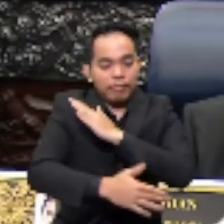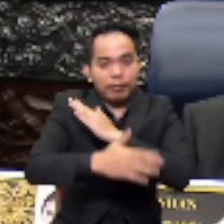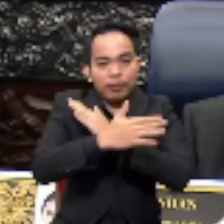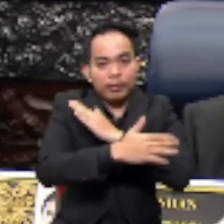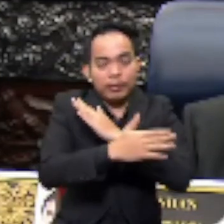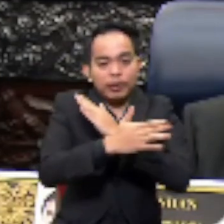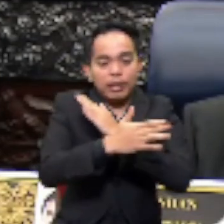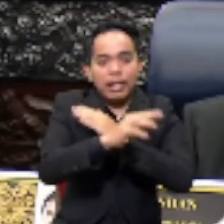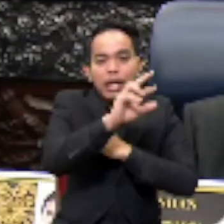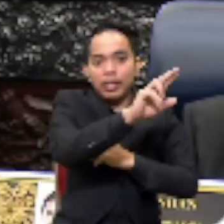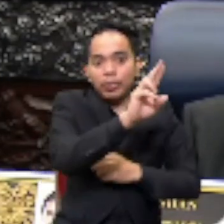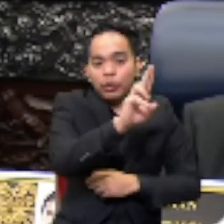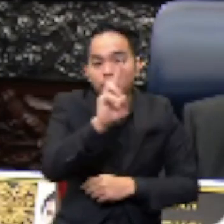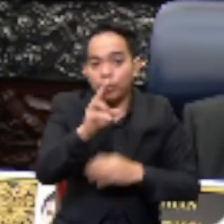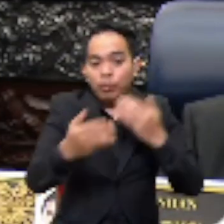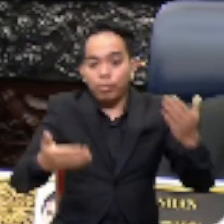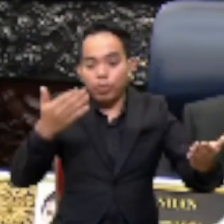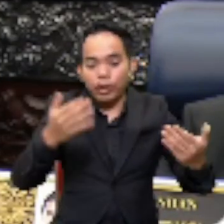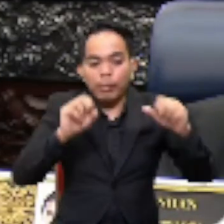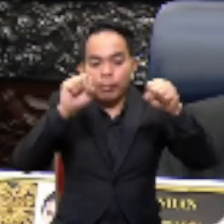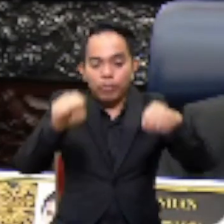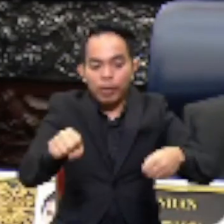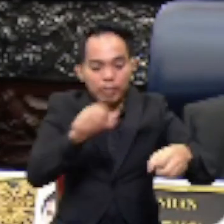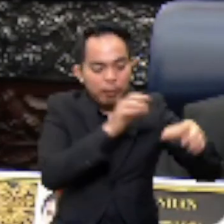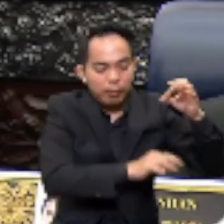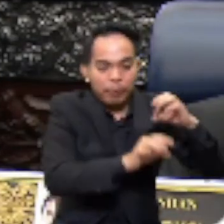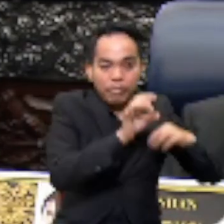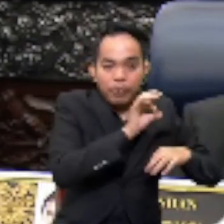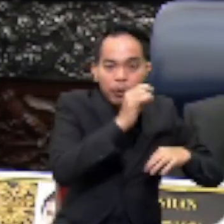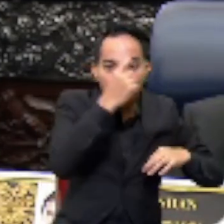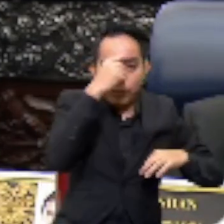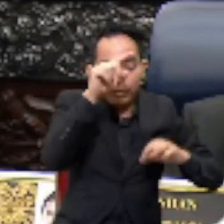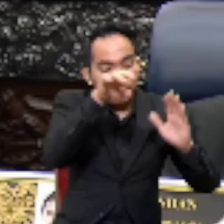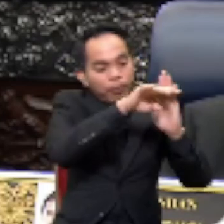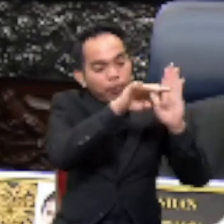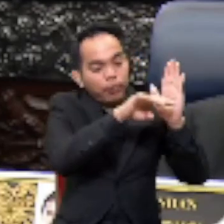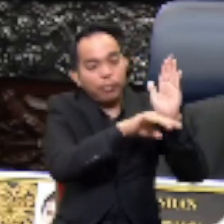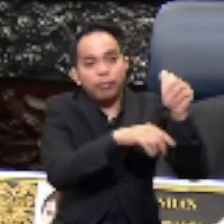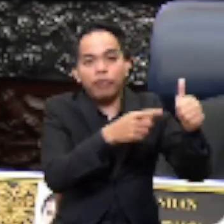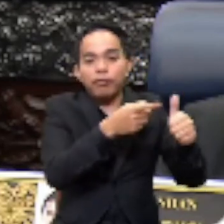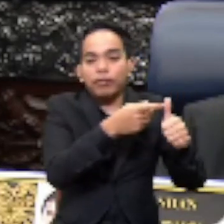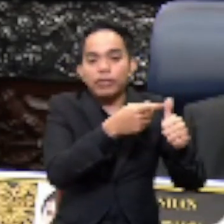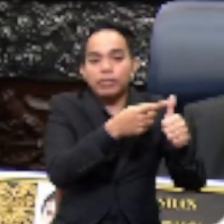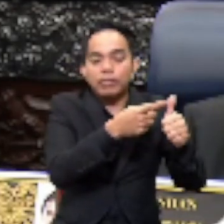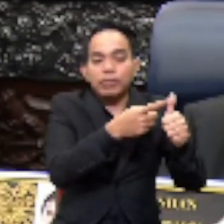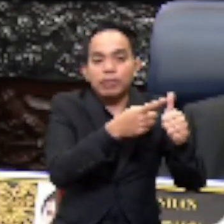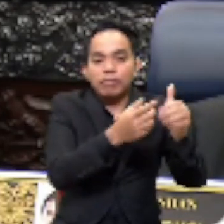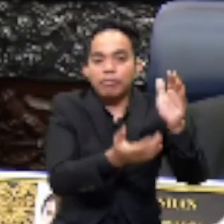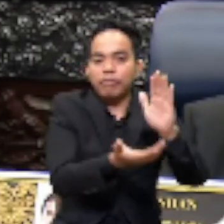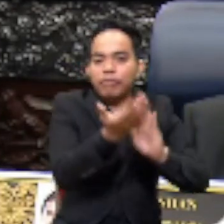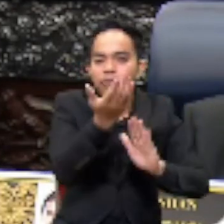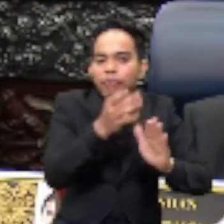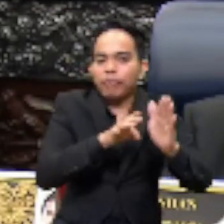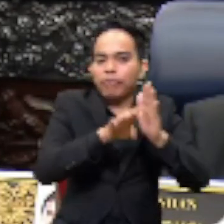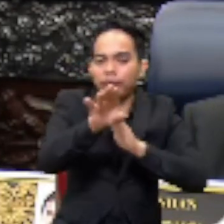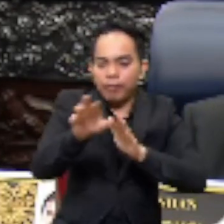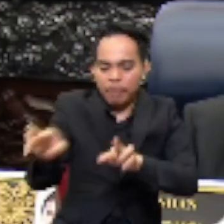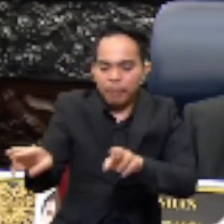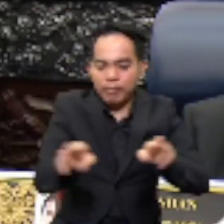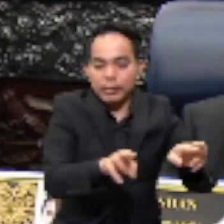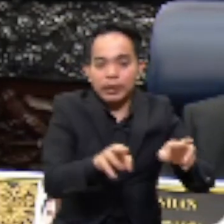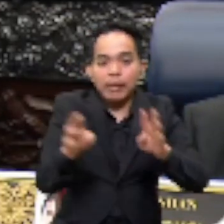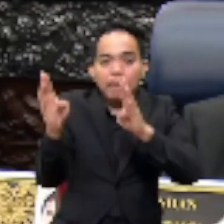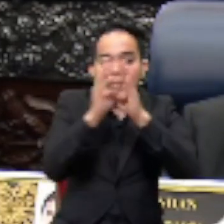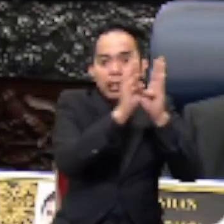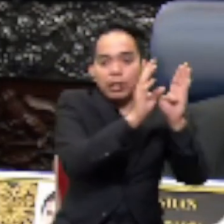iuu baru ini dijangka memberi manfaat dari aspek-aspek berikut pertama meningkatkan kecekapan perancangan Bandar